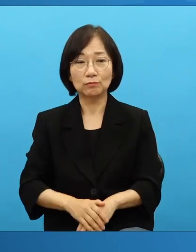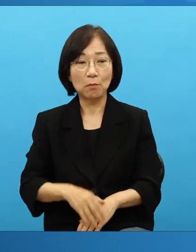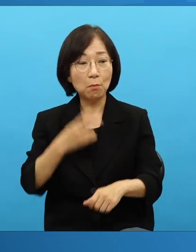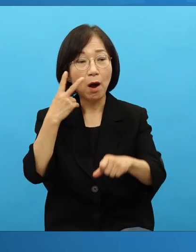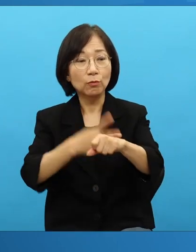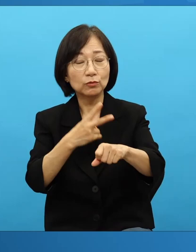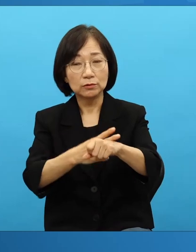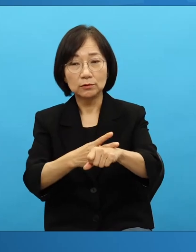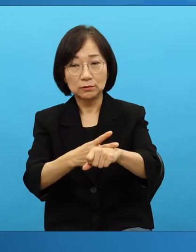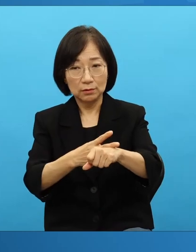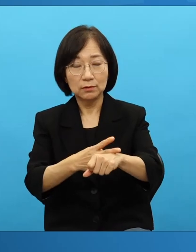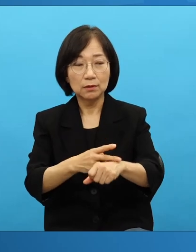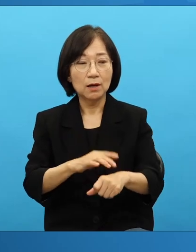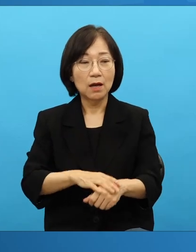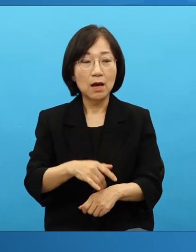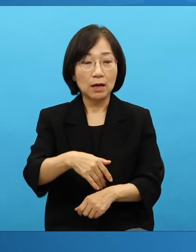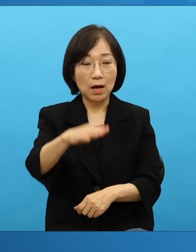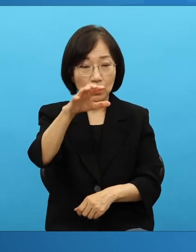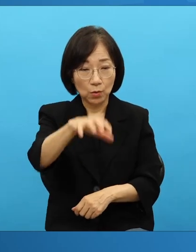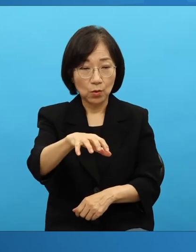돼요.